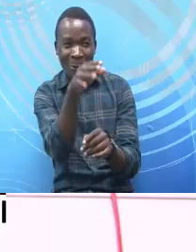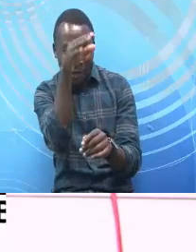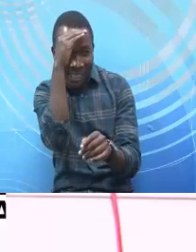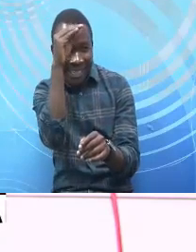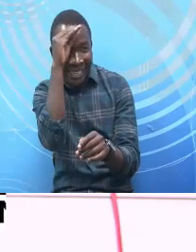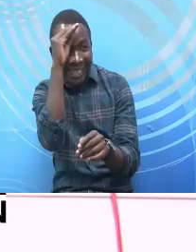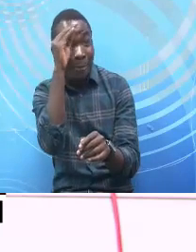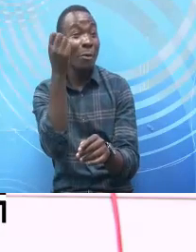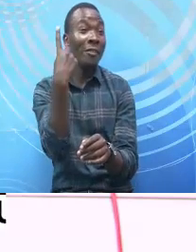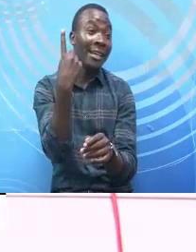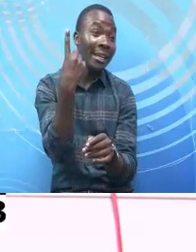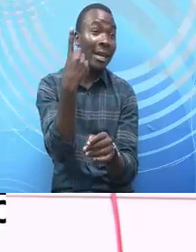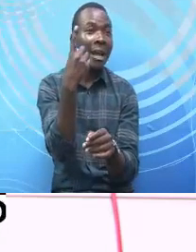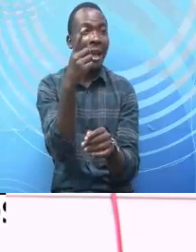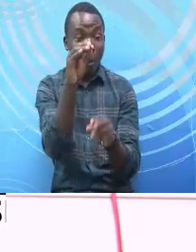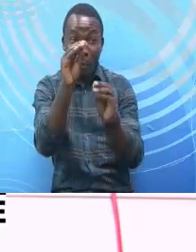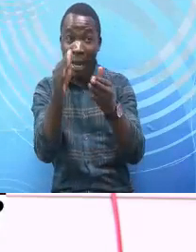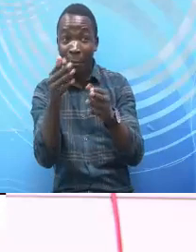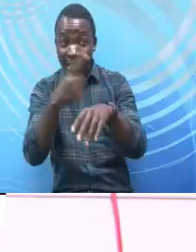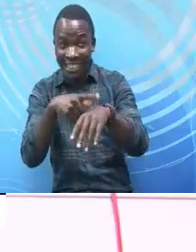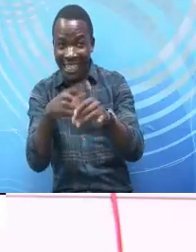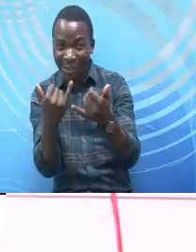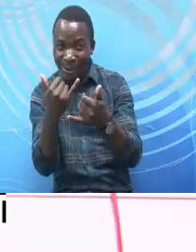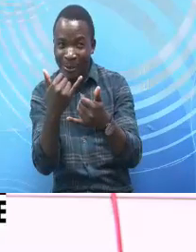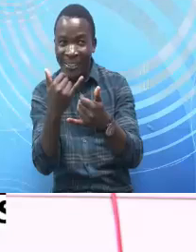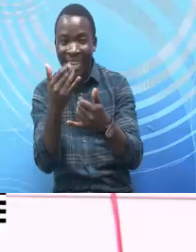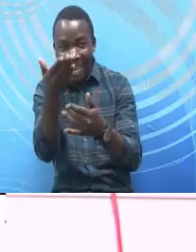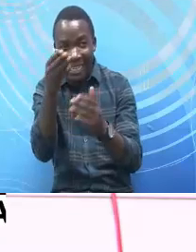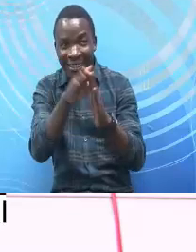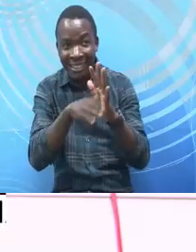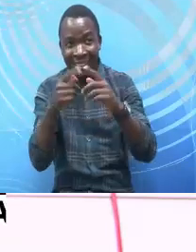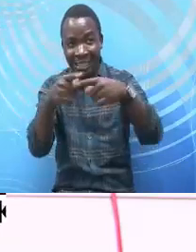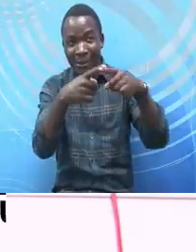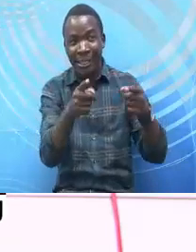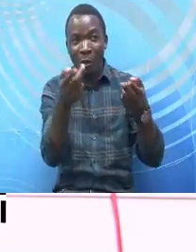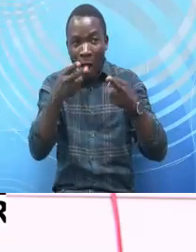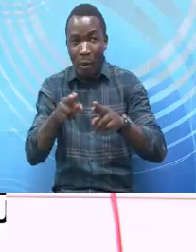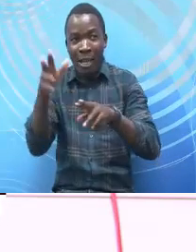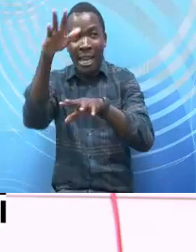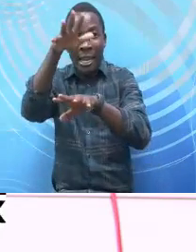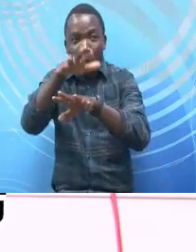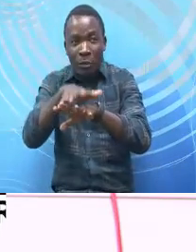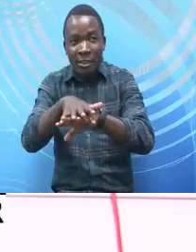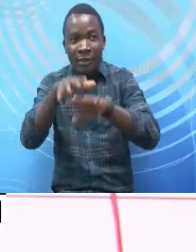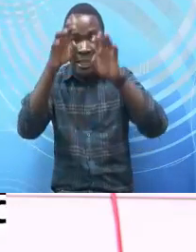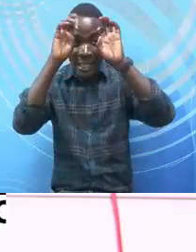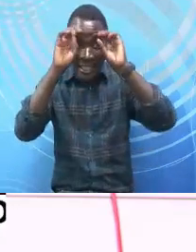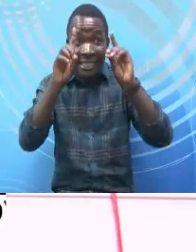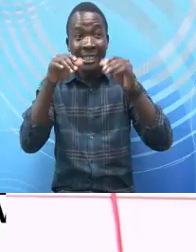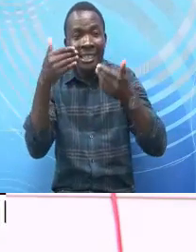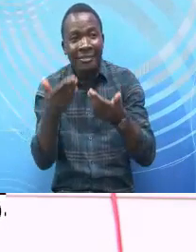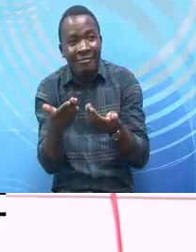kwiga birumvikana ko umwarimu mu kigihe turimo hari gahunda zitandukanye zo kuvuga ngo habeho inclusive education cyangwa se habeho